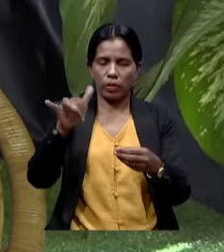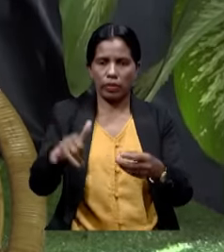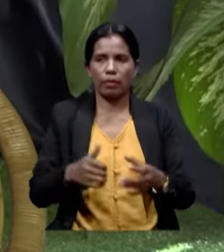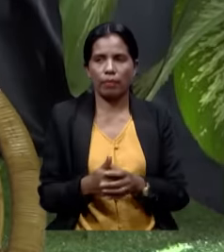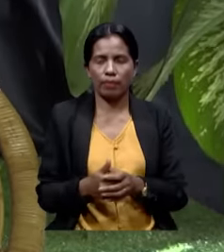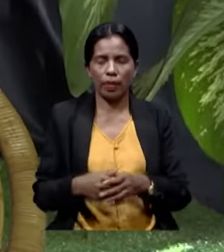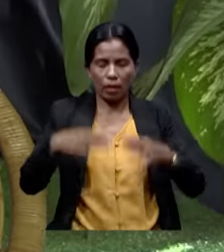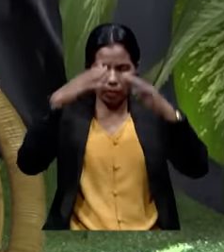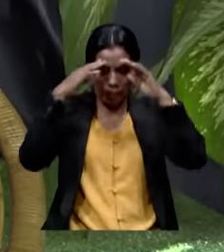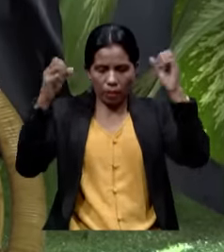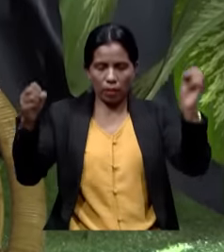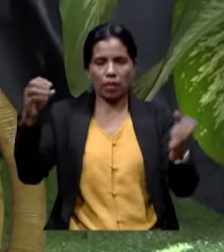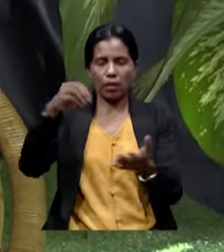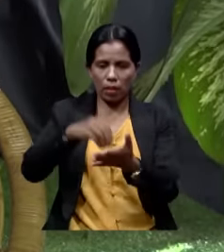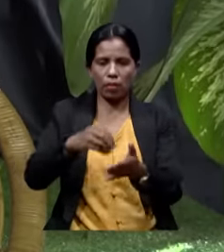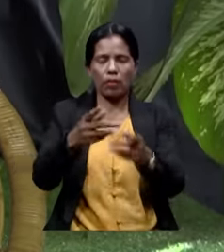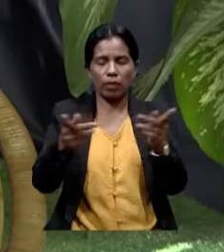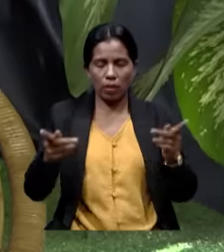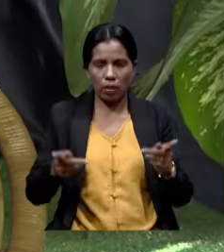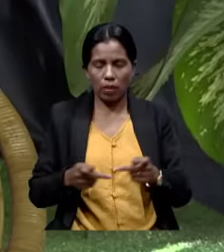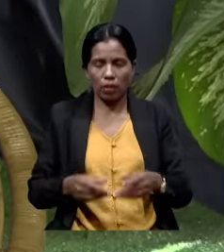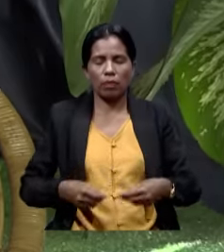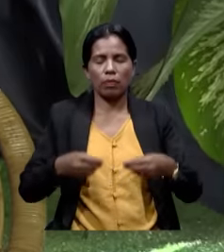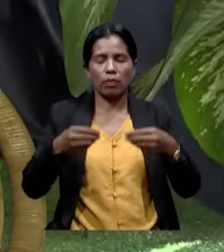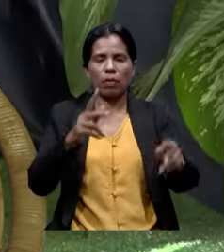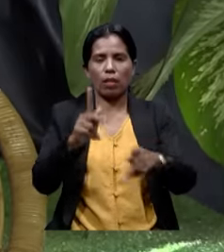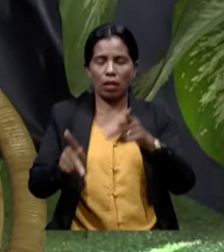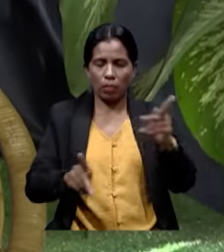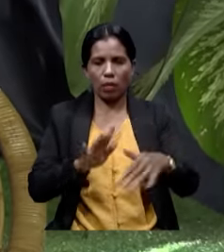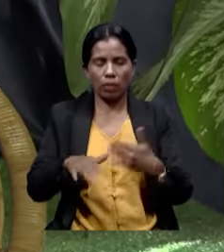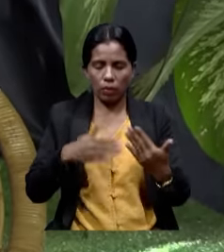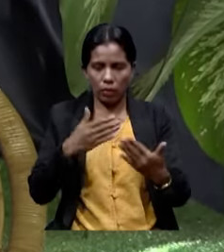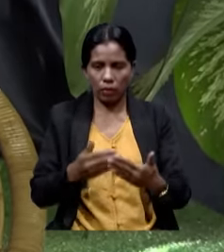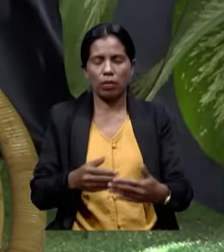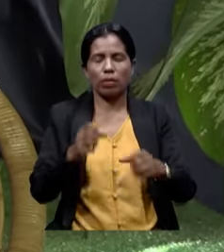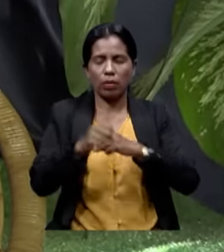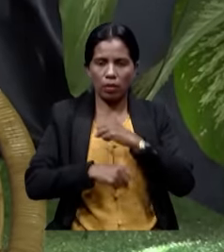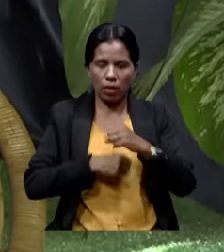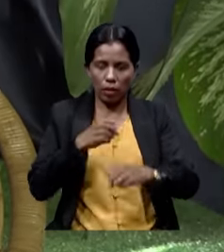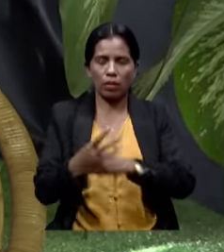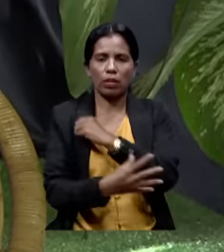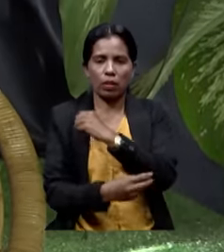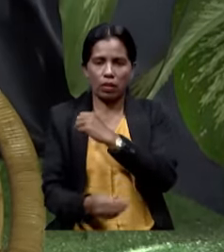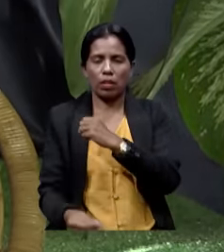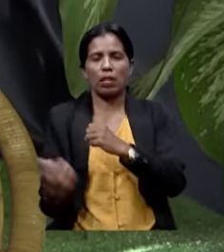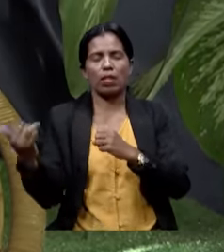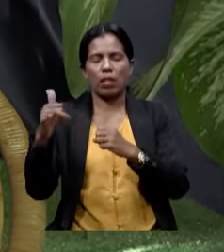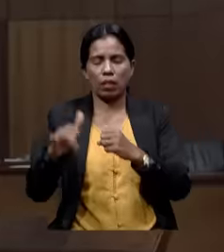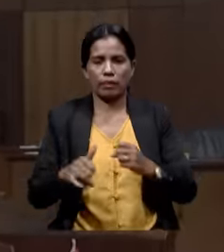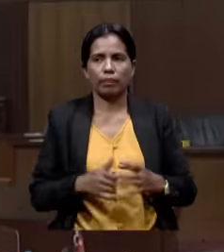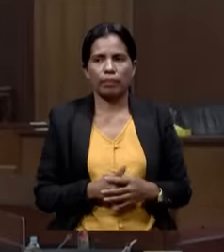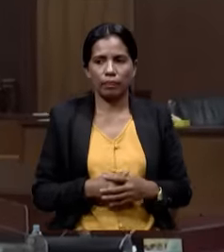nai presidente haturona fatine ho di dignifica itania povo idane bemak durante ne mukit kiak no ia miserabelnya